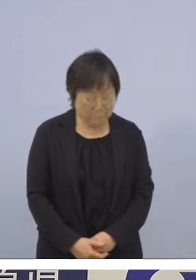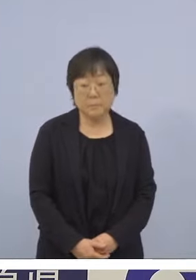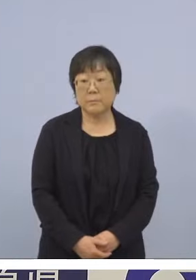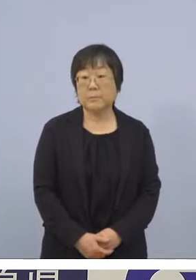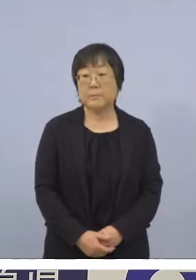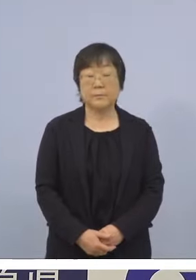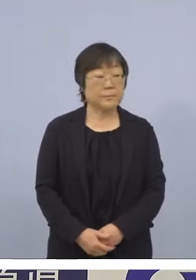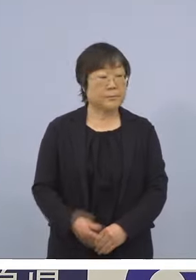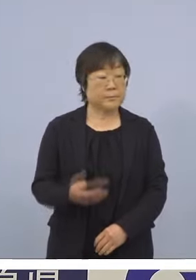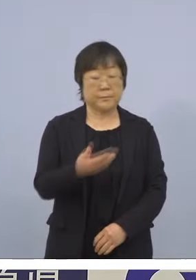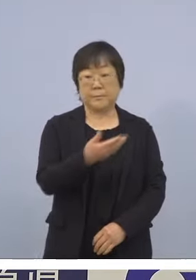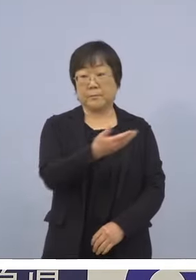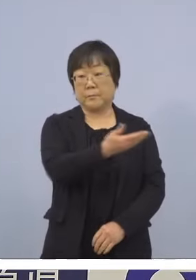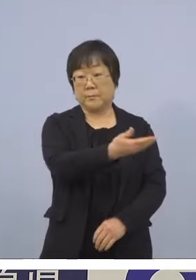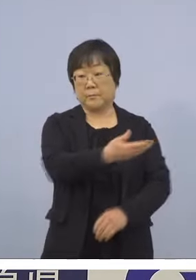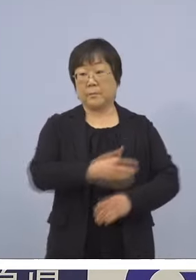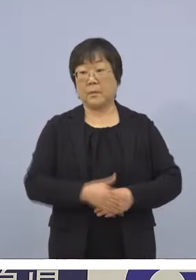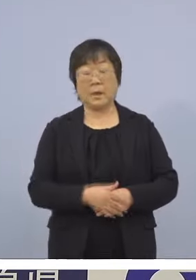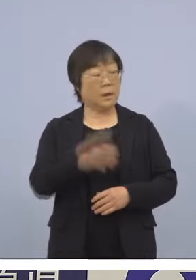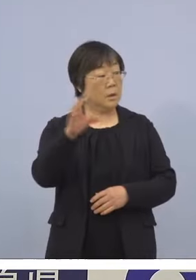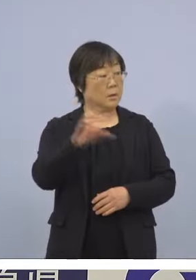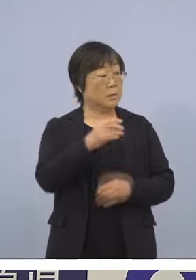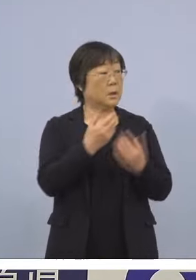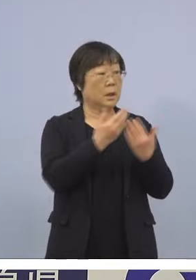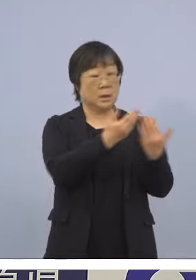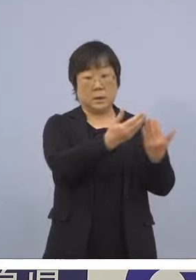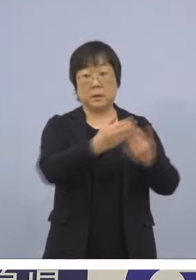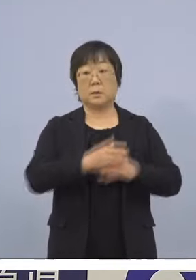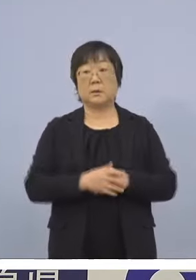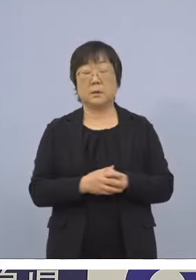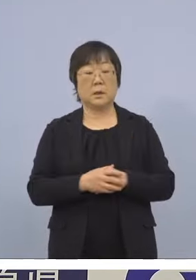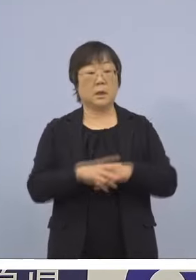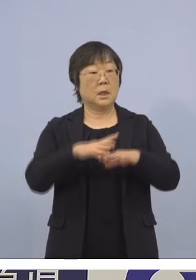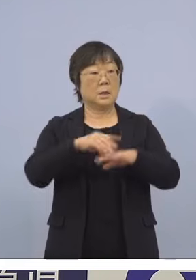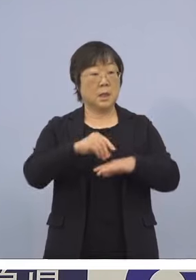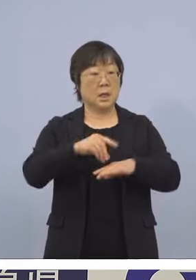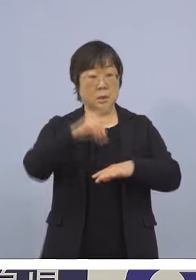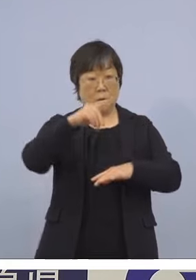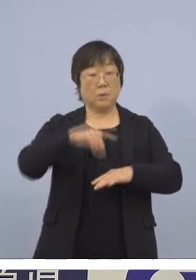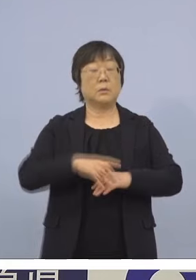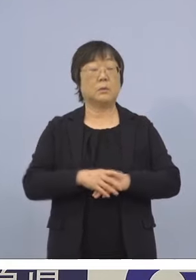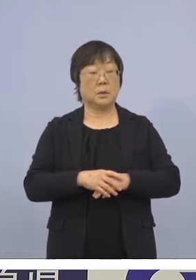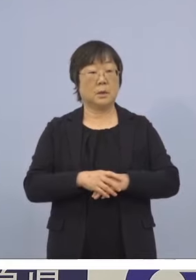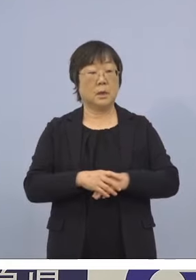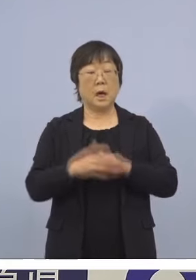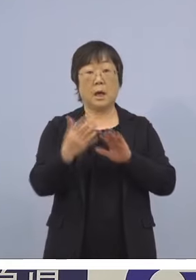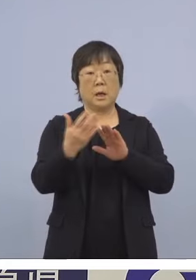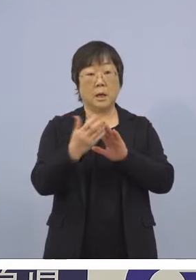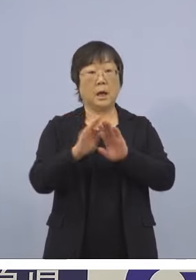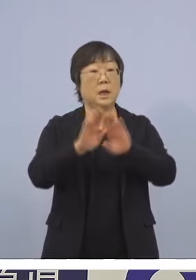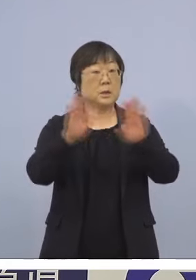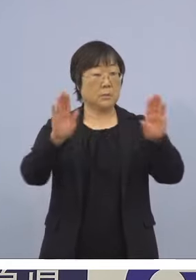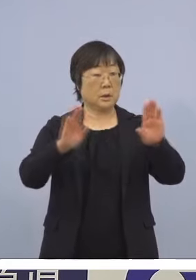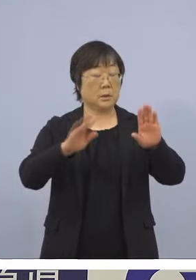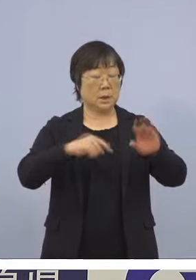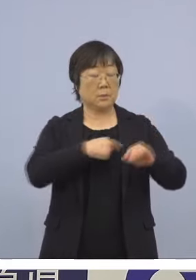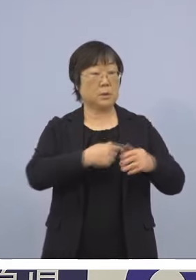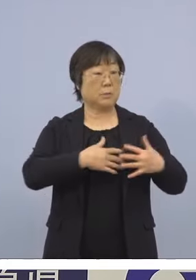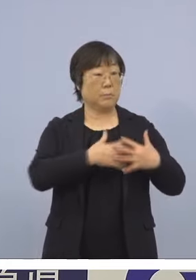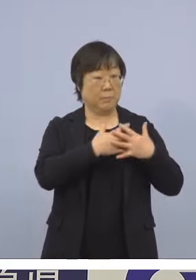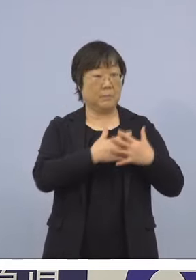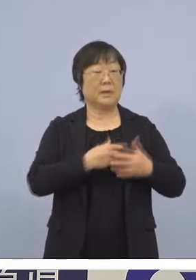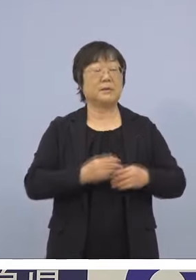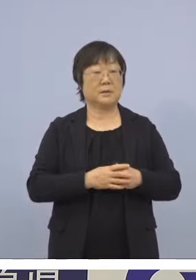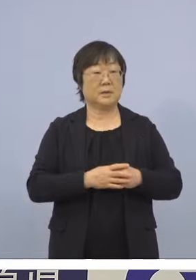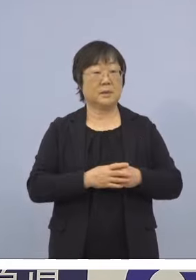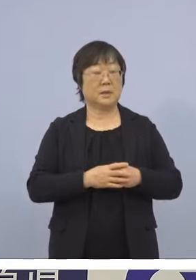すいません、最初です。ちょっと繰り返しになって恐縮なんですが、最初に冒頭いよいよ始まる国が引き締まるというのは、まあ、知事